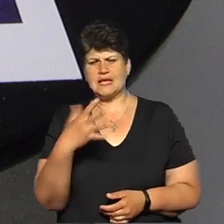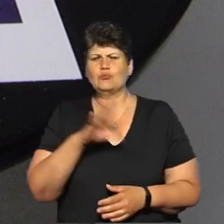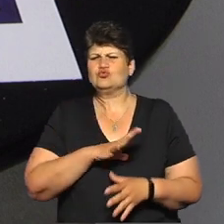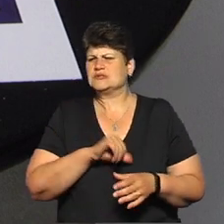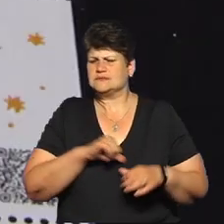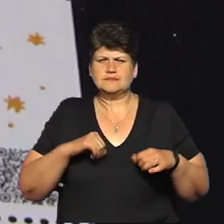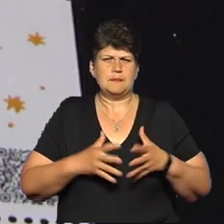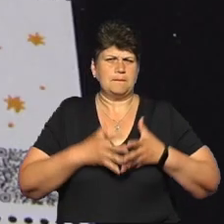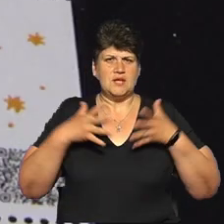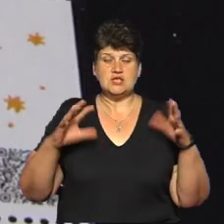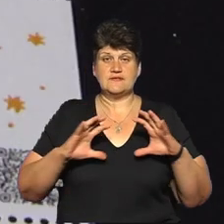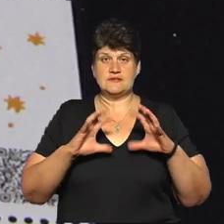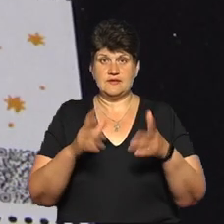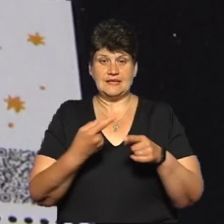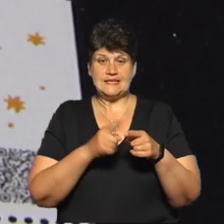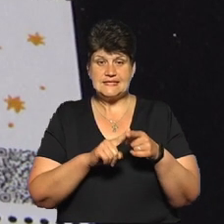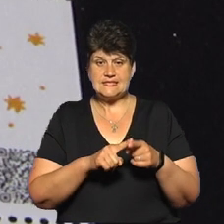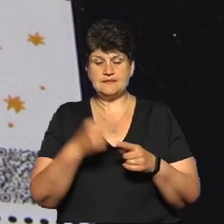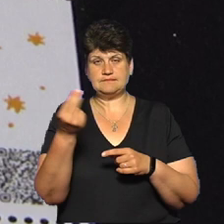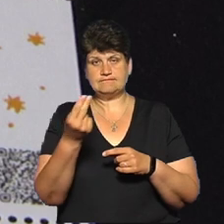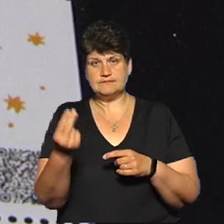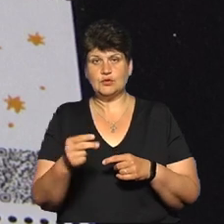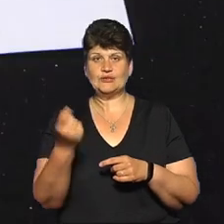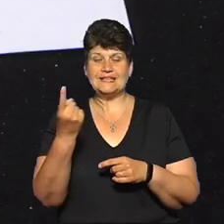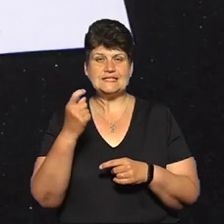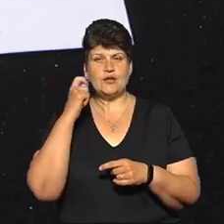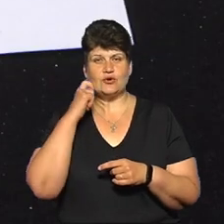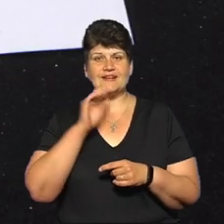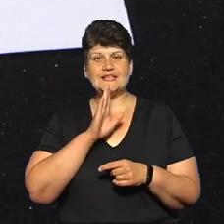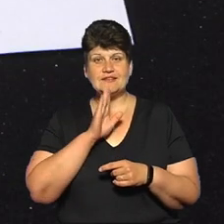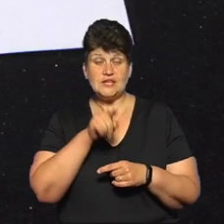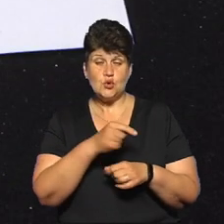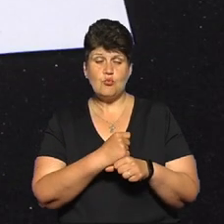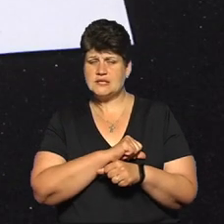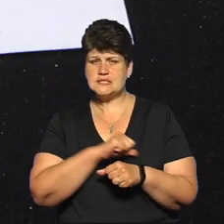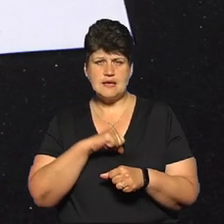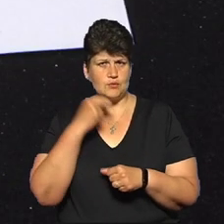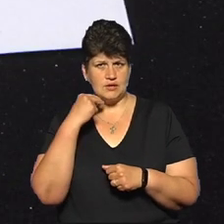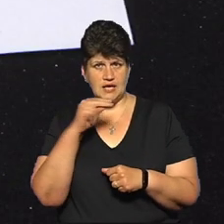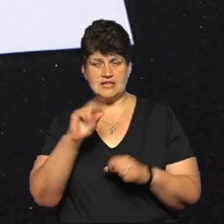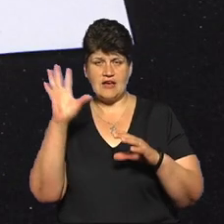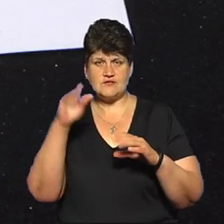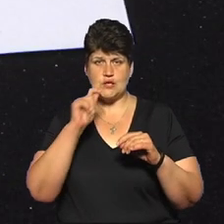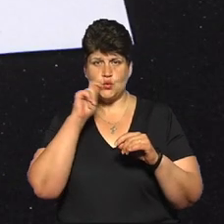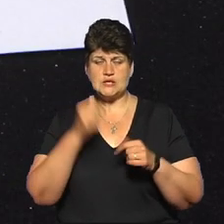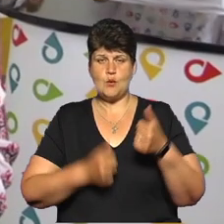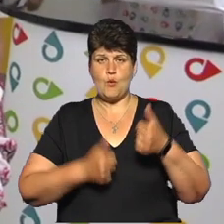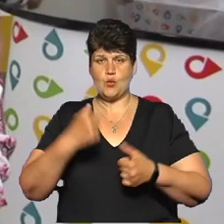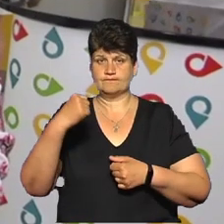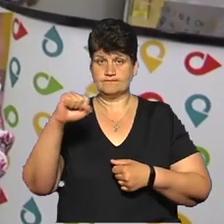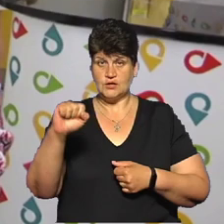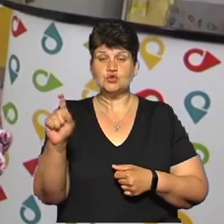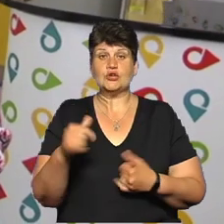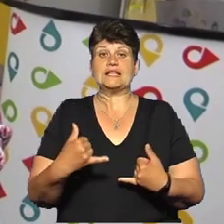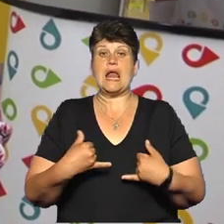ілюстрація 11-річної дівчинки з Волині. Її роботу визнали однією з кращих на всеукраїнському конкурсі «Що для мене Україна»,